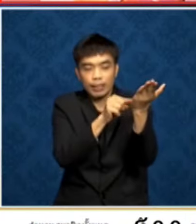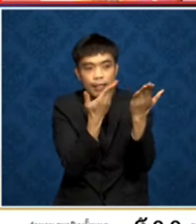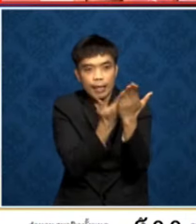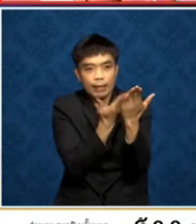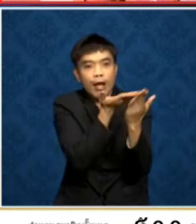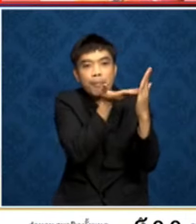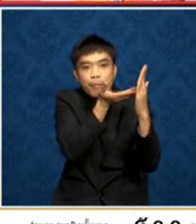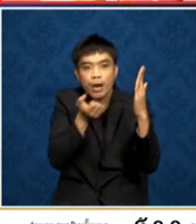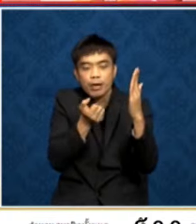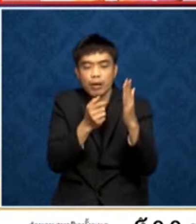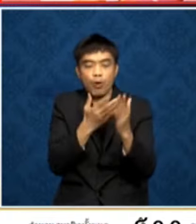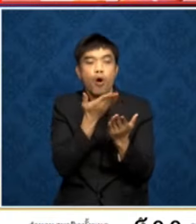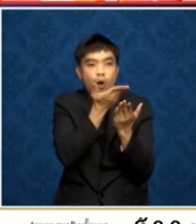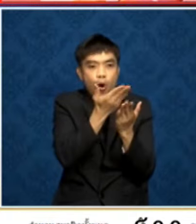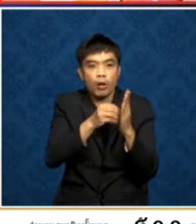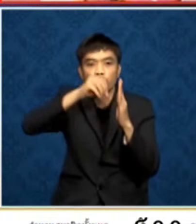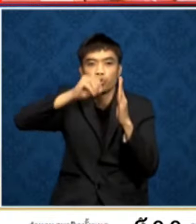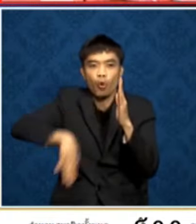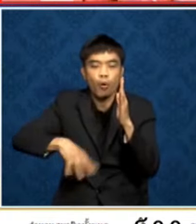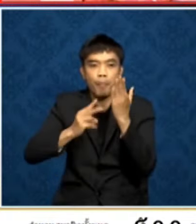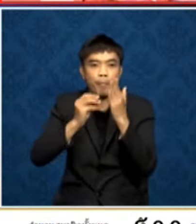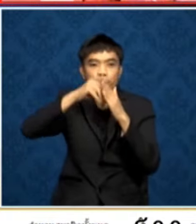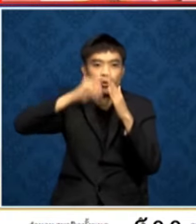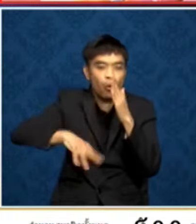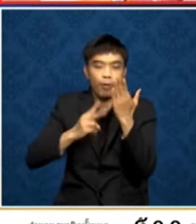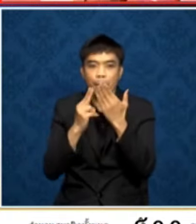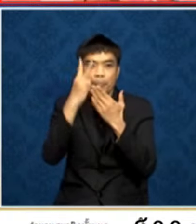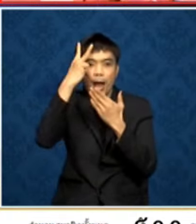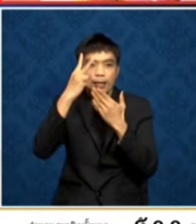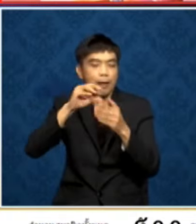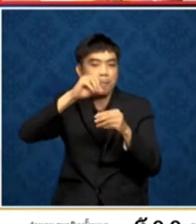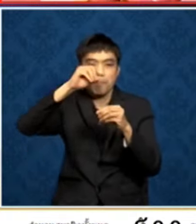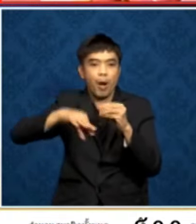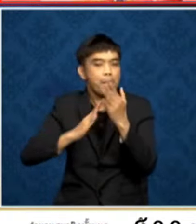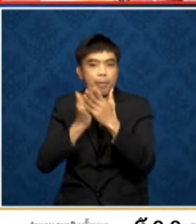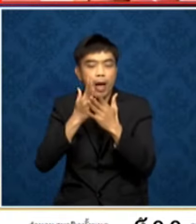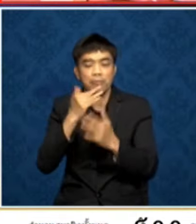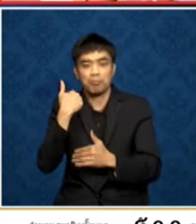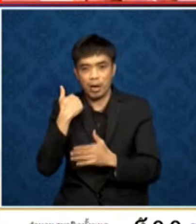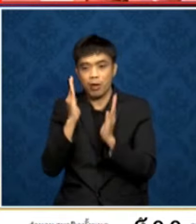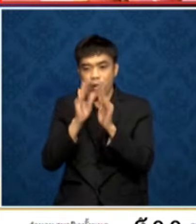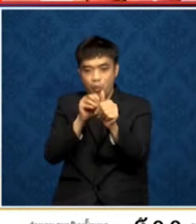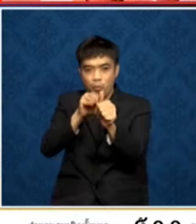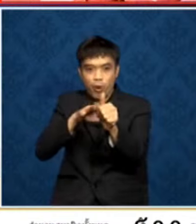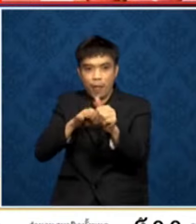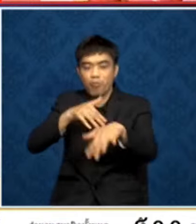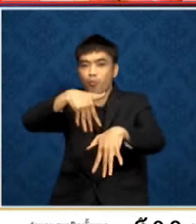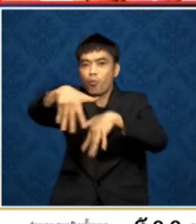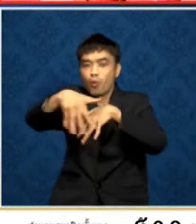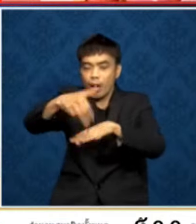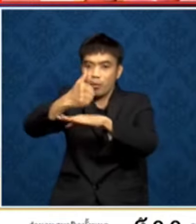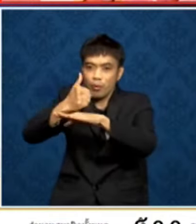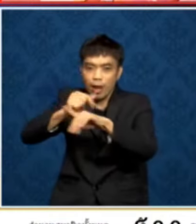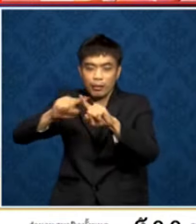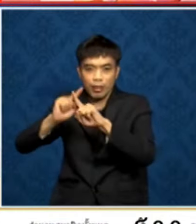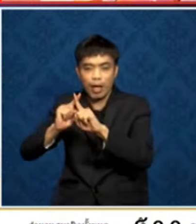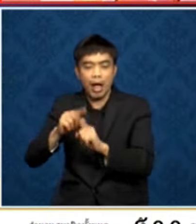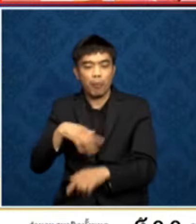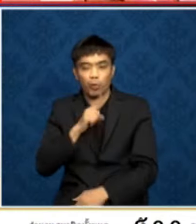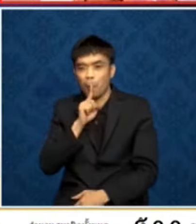ประมาณหลายครั้งตกหล่นค่ะท่านประธานทำให้กลุ่มผู้นำและประชาชนในพื้นที่ต้องมาร้องเรียนกับส.สเพื่อให้